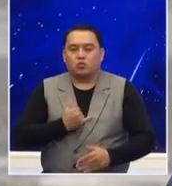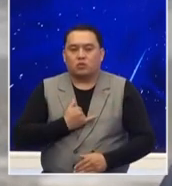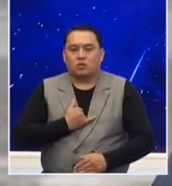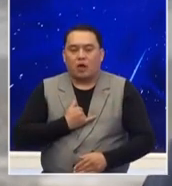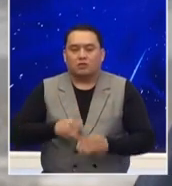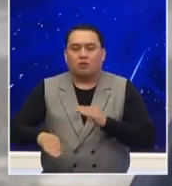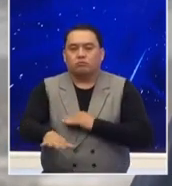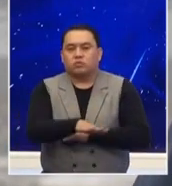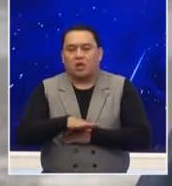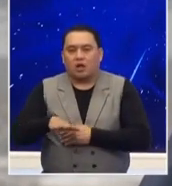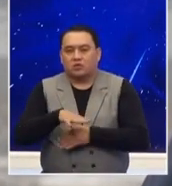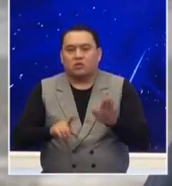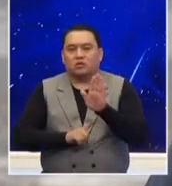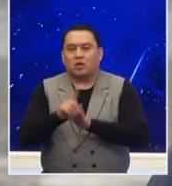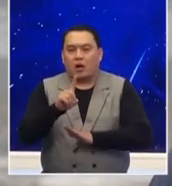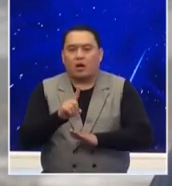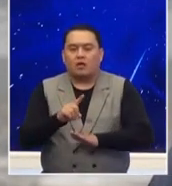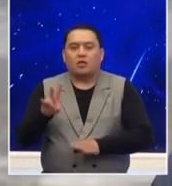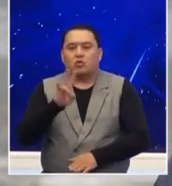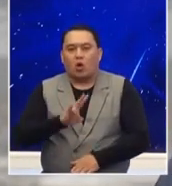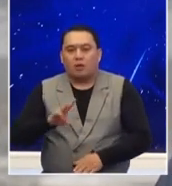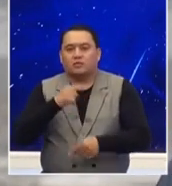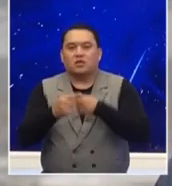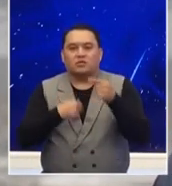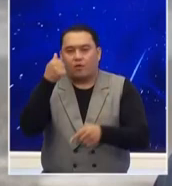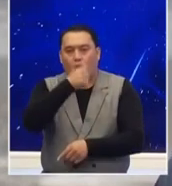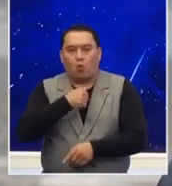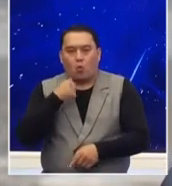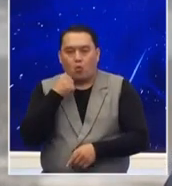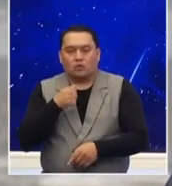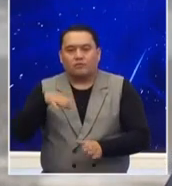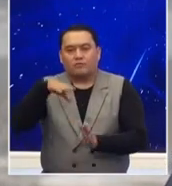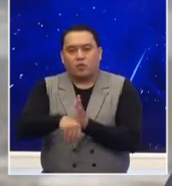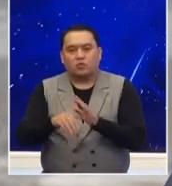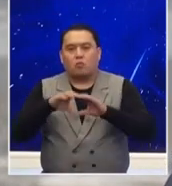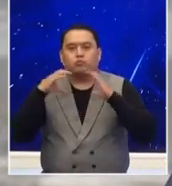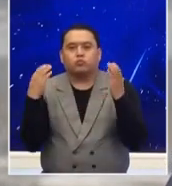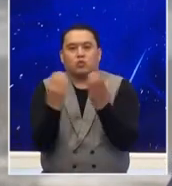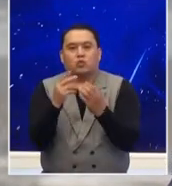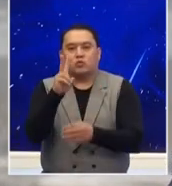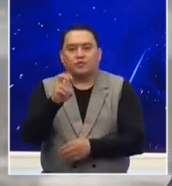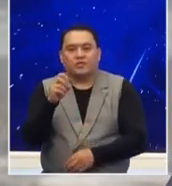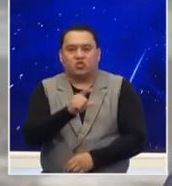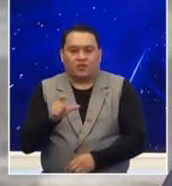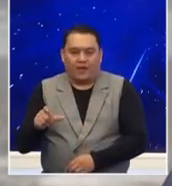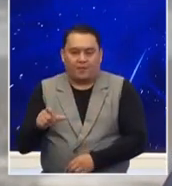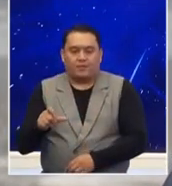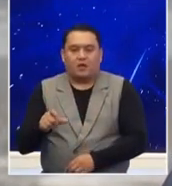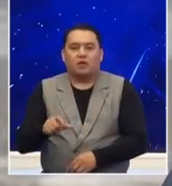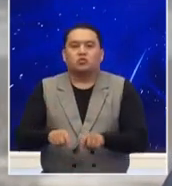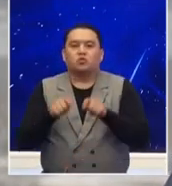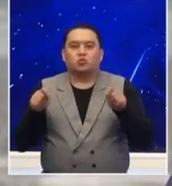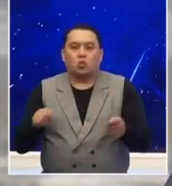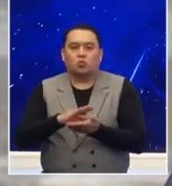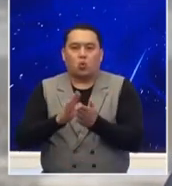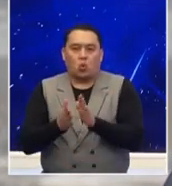Основу площадки начали закладывать в начале ноября текущего года. Общая вместимость поля 150-200 человек. Здесь будут созданы